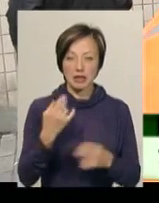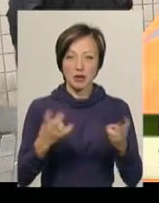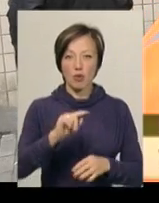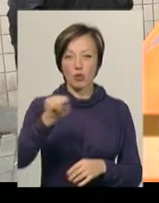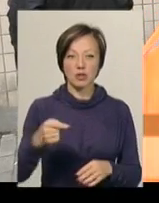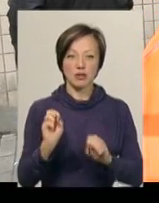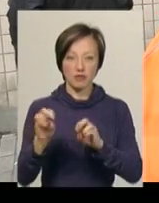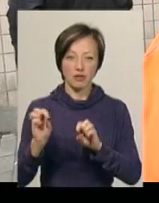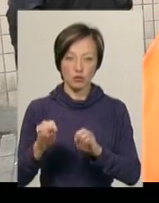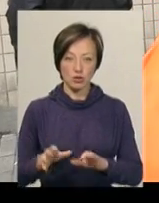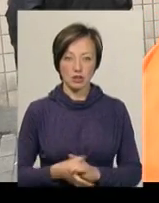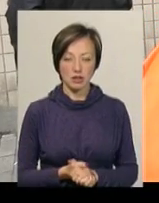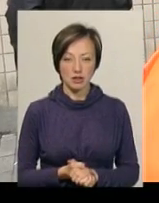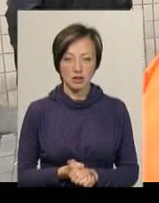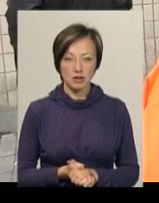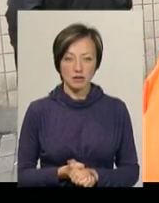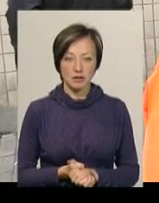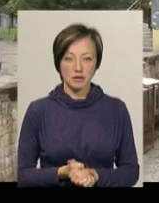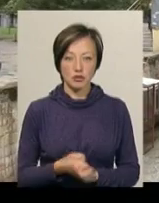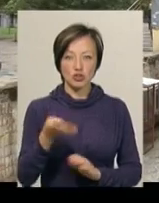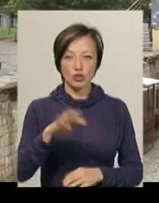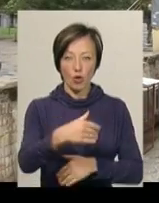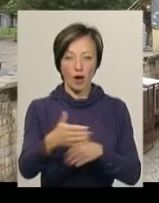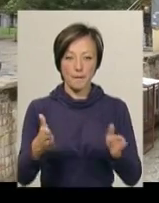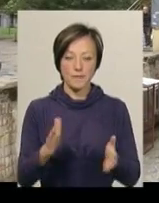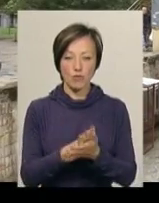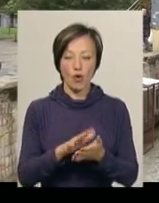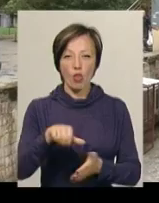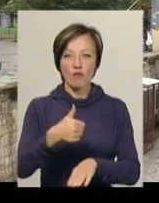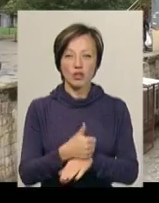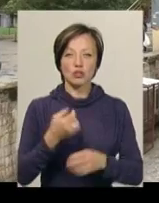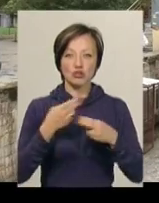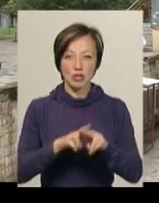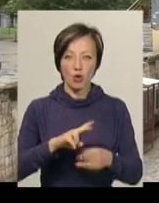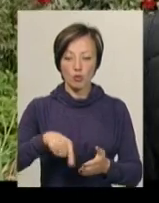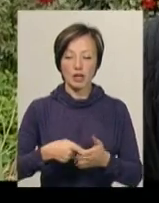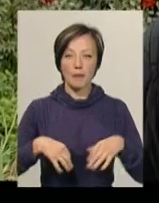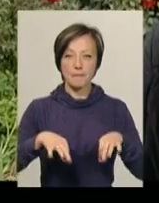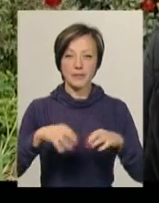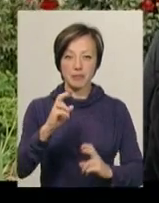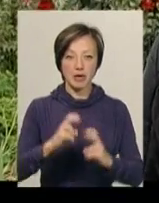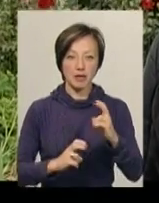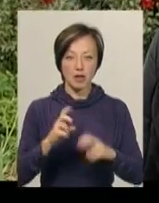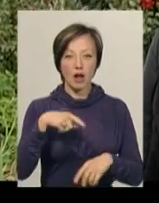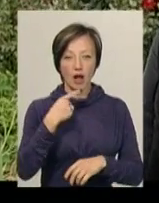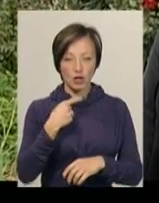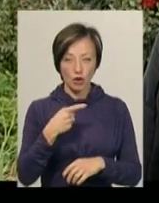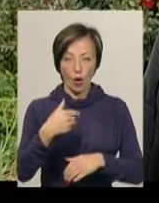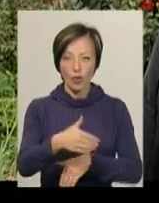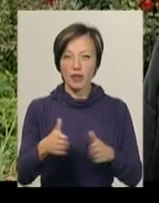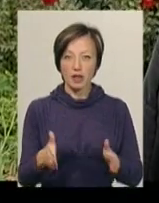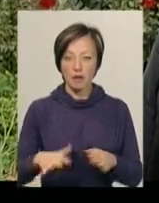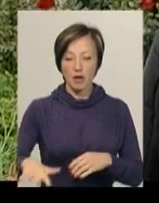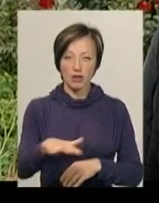щоб їх вивезти з трьох камер мусор. Головний інженер комунального підприємства «Спецкомунтранс» Юрій Мисливченко каже,